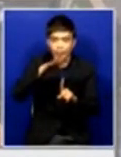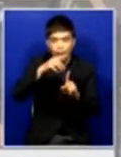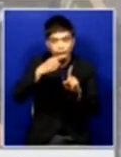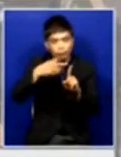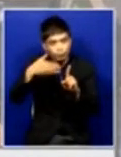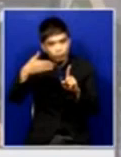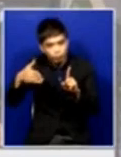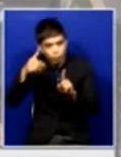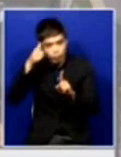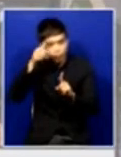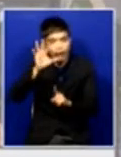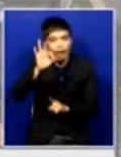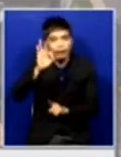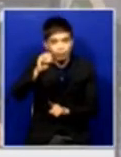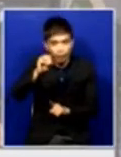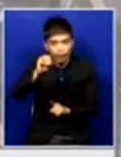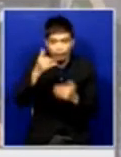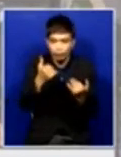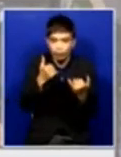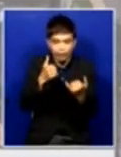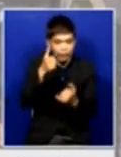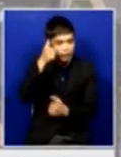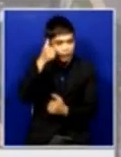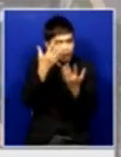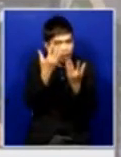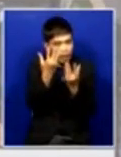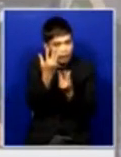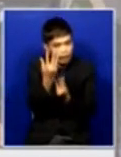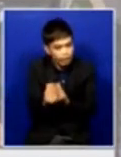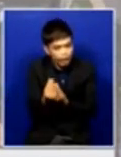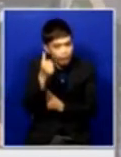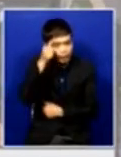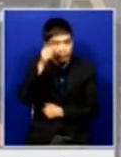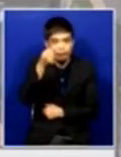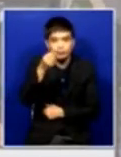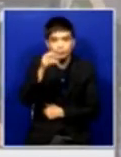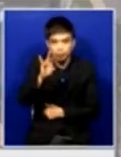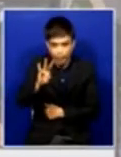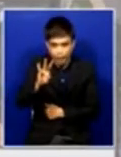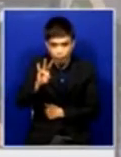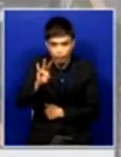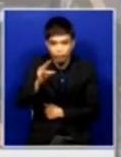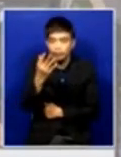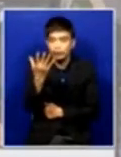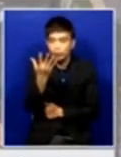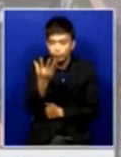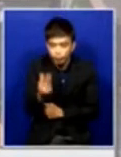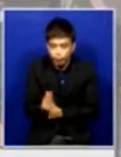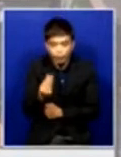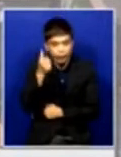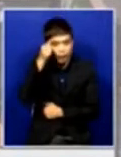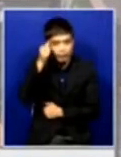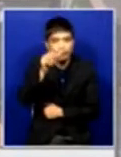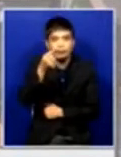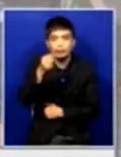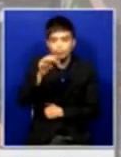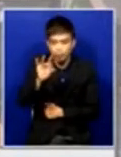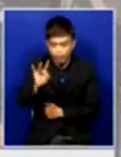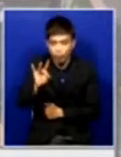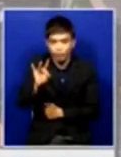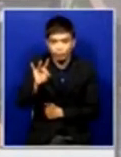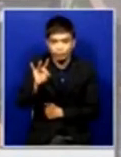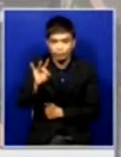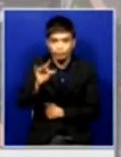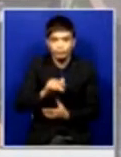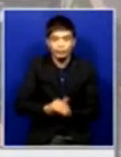เหลือระยะเวลาอีกเพียง18วันตามที่ผมได้ทำชาร์ตให้ท่านประธานได้และพี่น้องประชาชนได้ติดตามอีก18